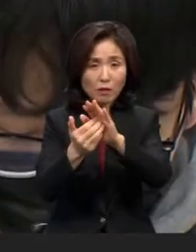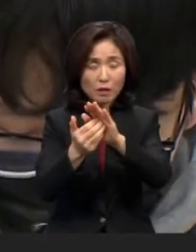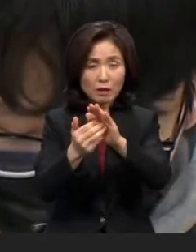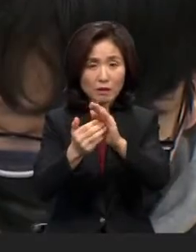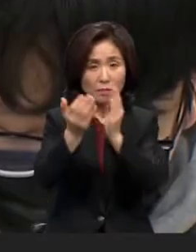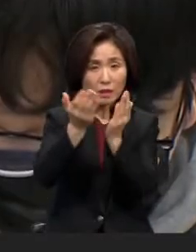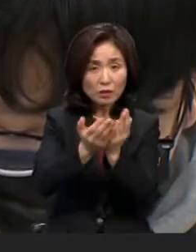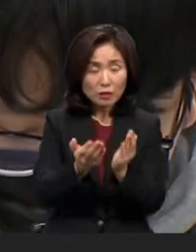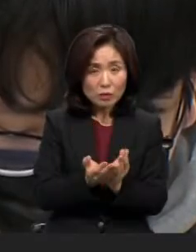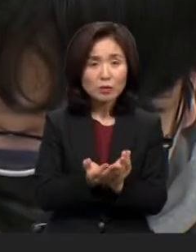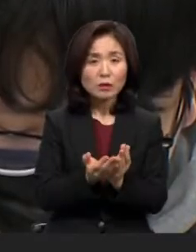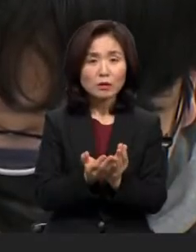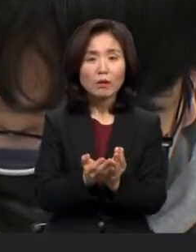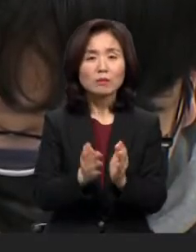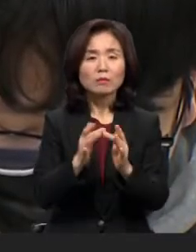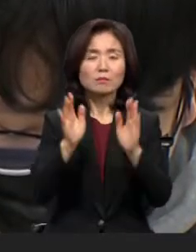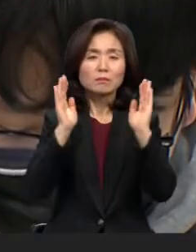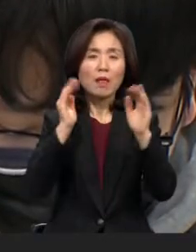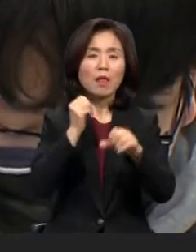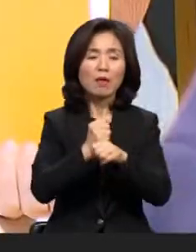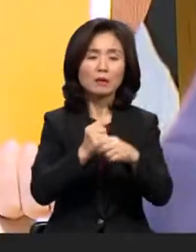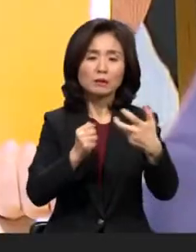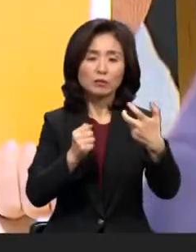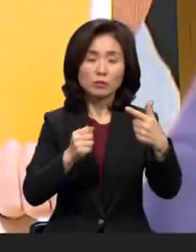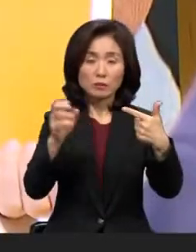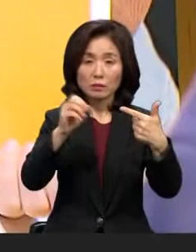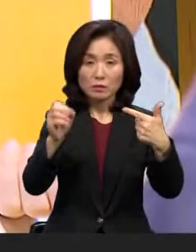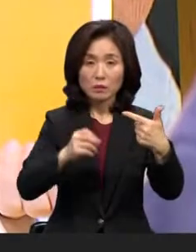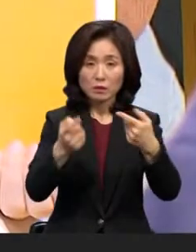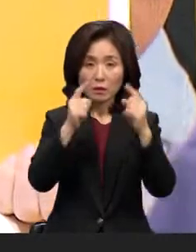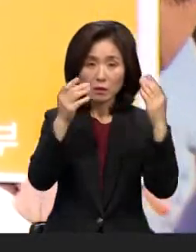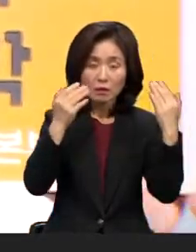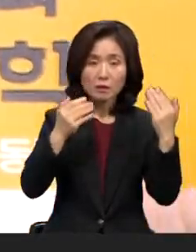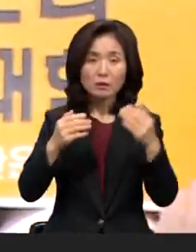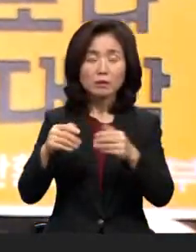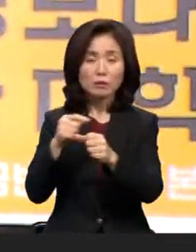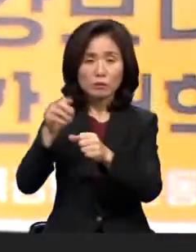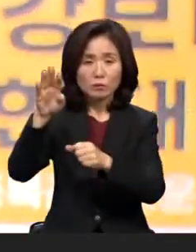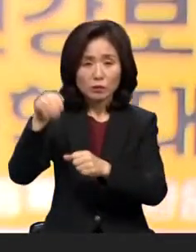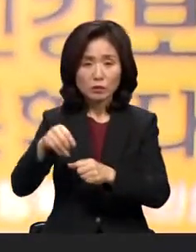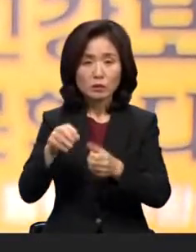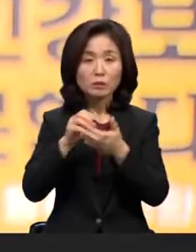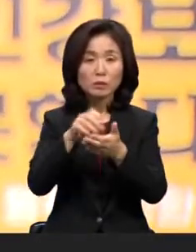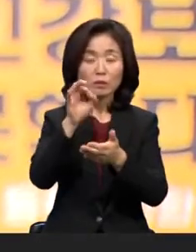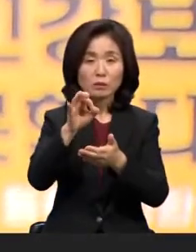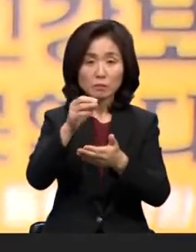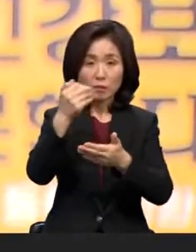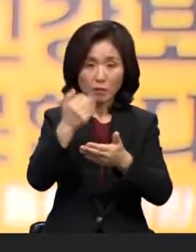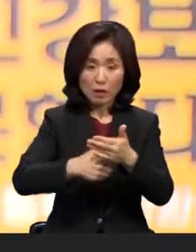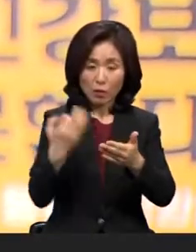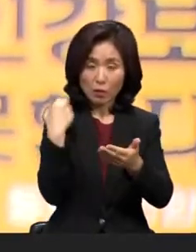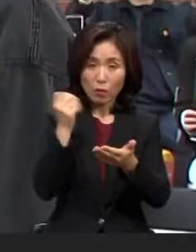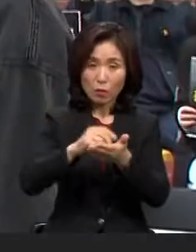대학은 70%에 육박하지만 대학과 교육부는 등록금 감면에 대해선 침묵하고 있습니다.